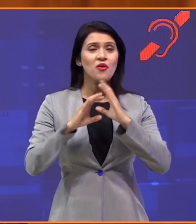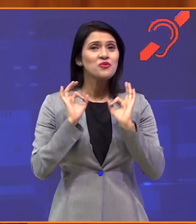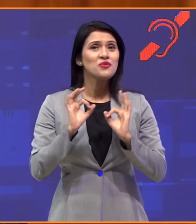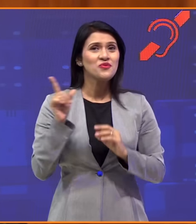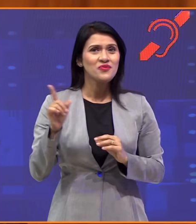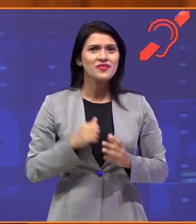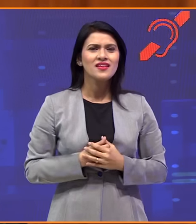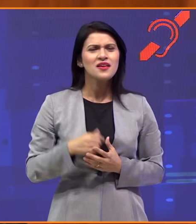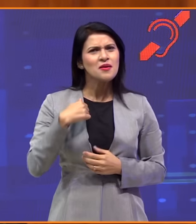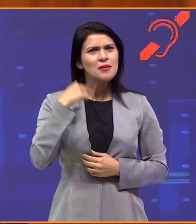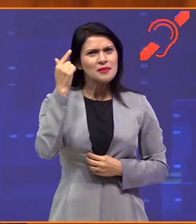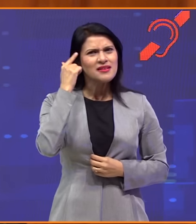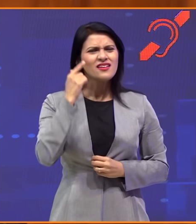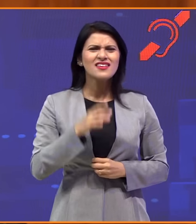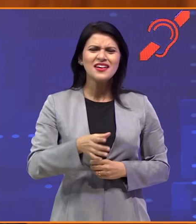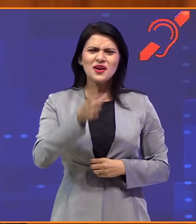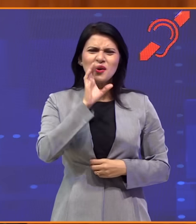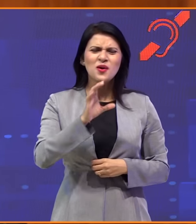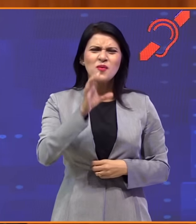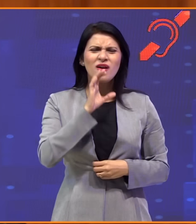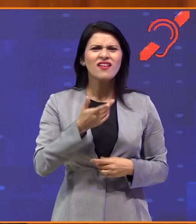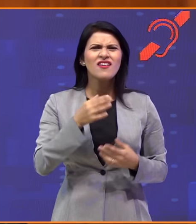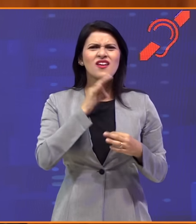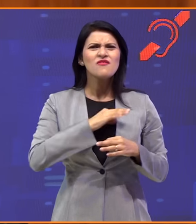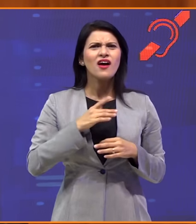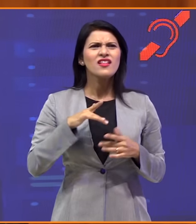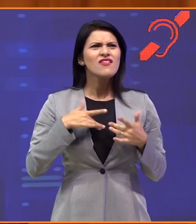बावजूद मेरे दिमाग में था कि यह चढ़ नहीं ही